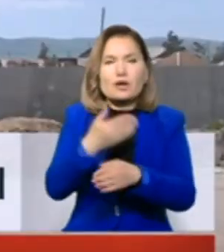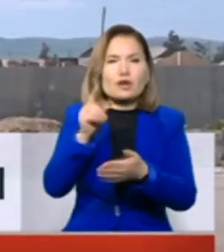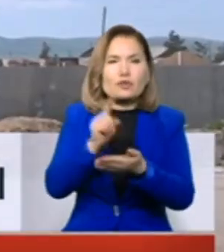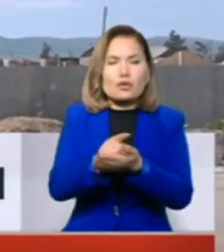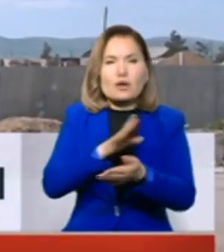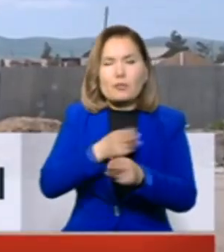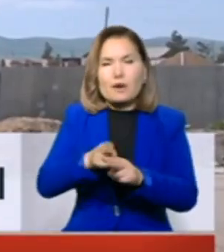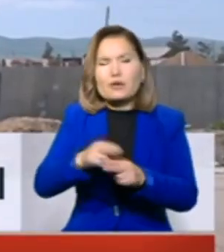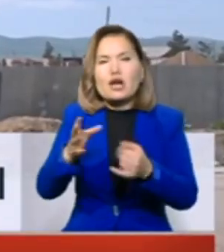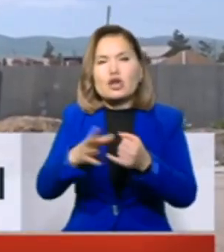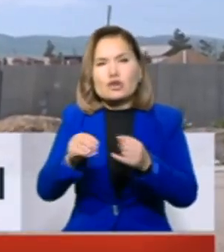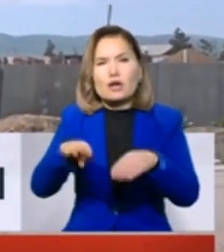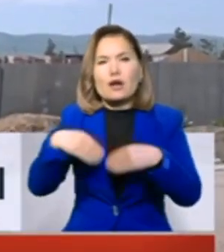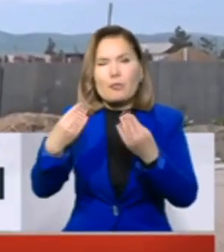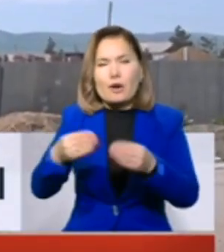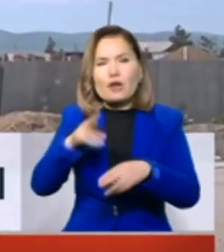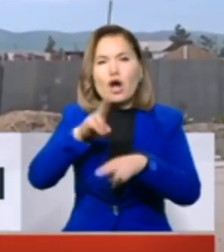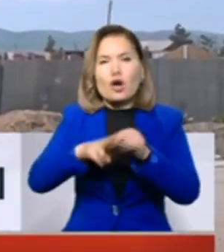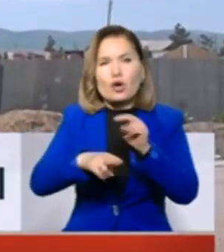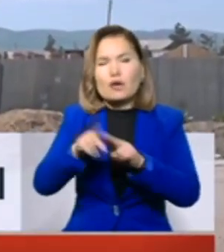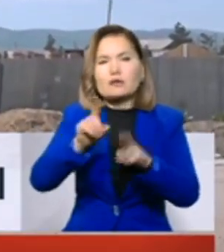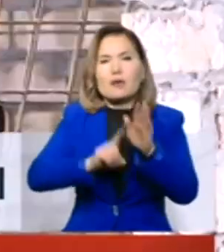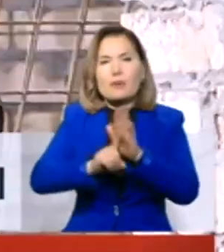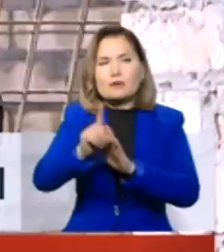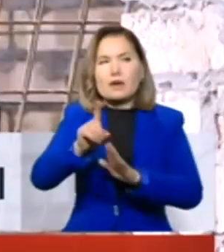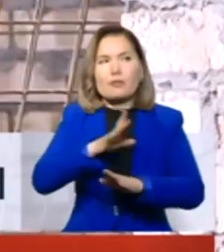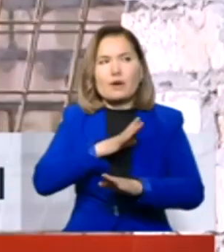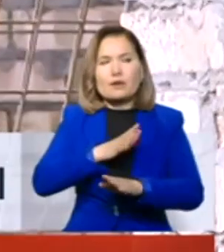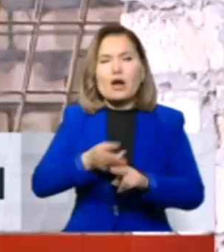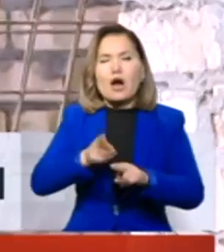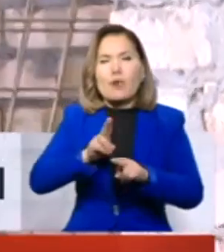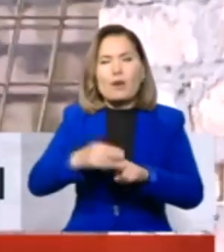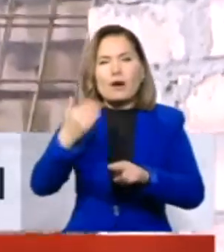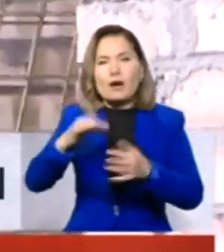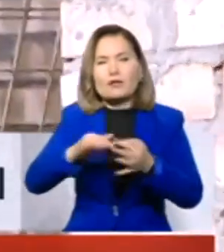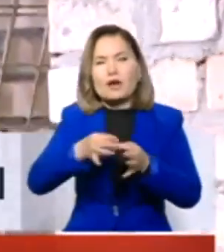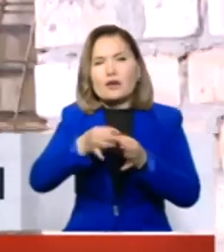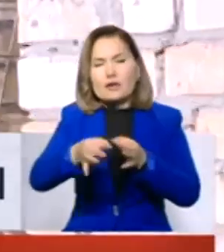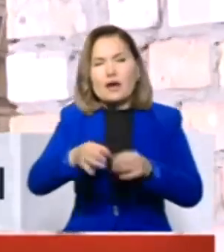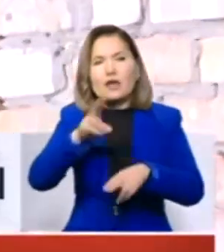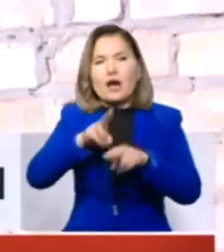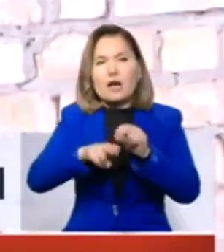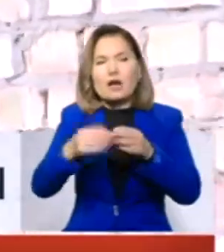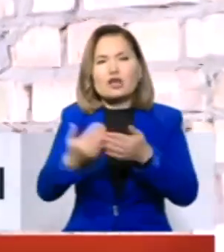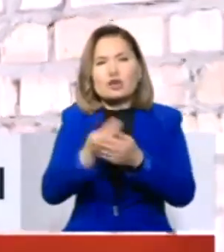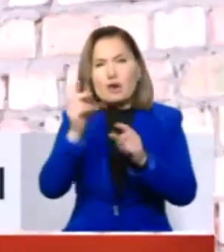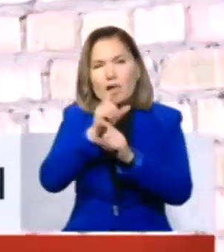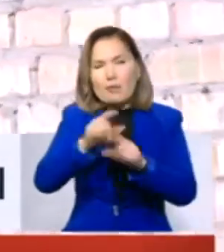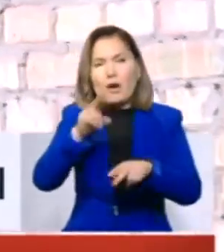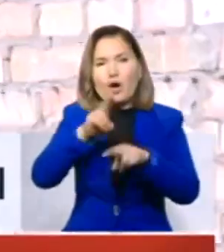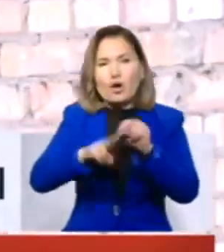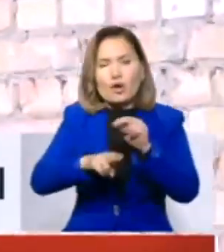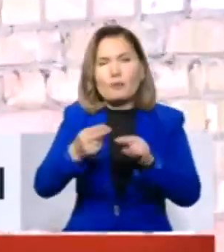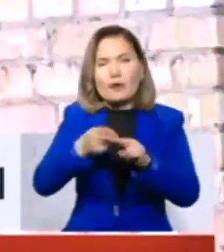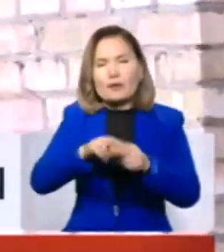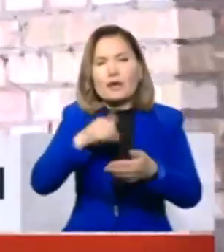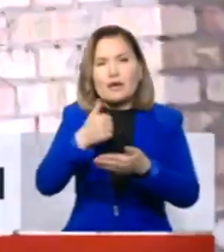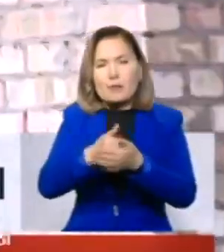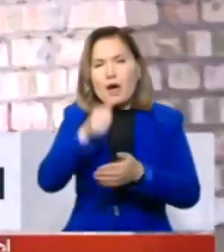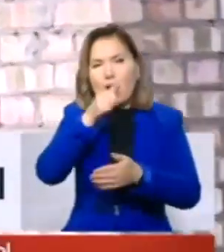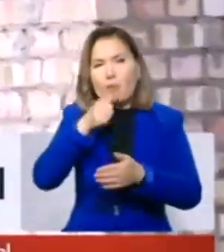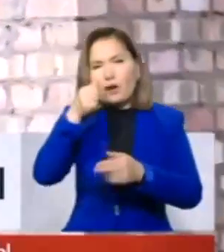болған, тіпті жерде беріліп, құрылыс басталған болатын. Бұл талдауында салынып жатқан жаңа мектептің құрылысы негізі